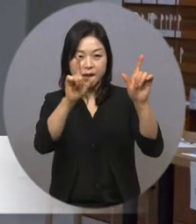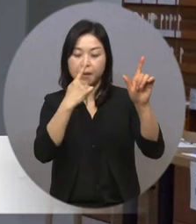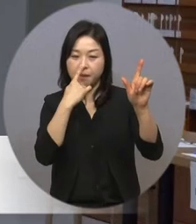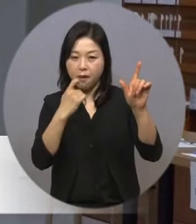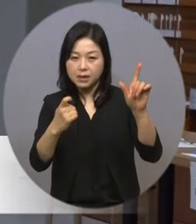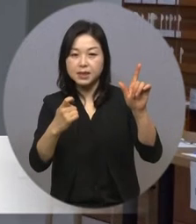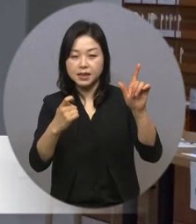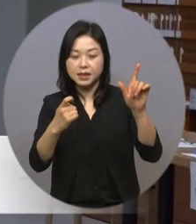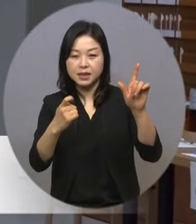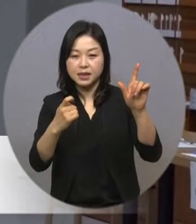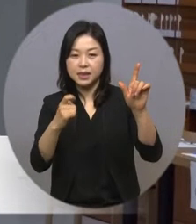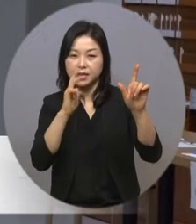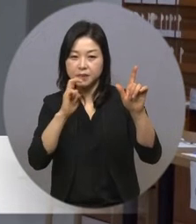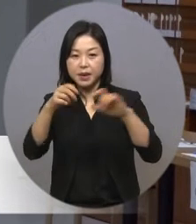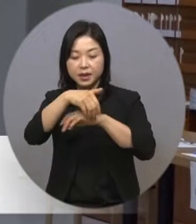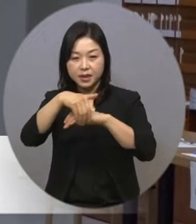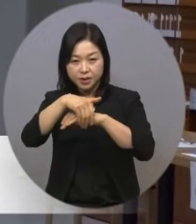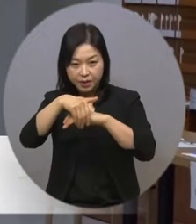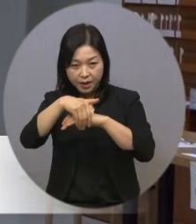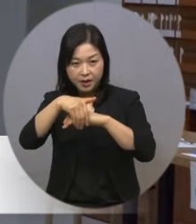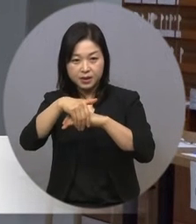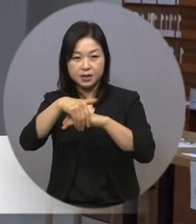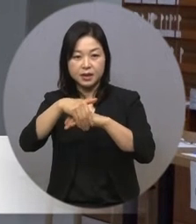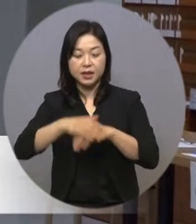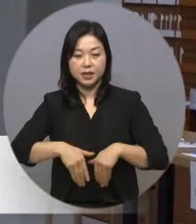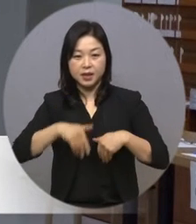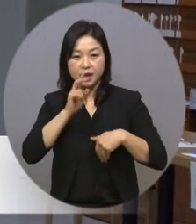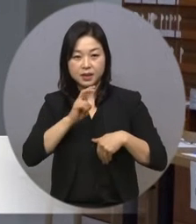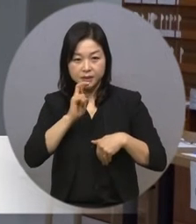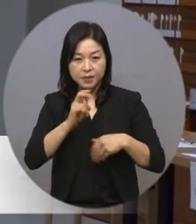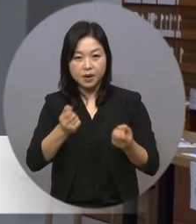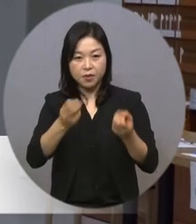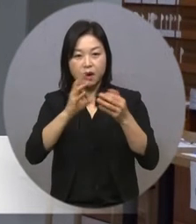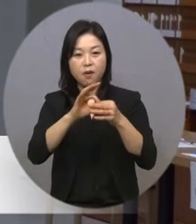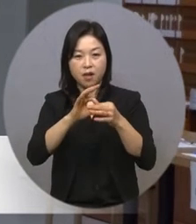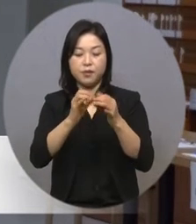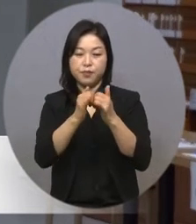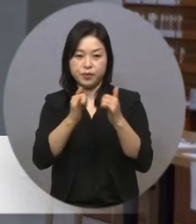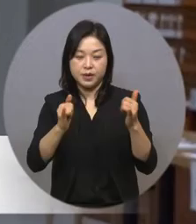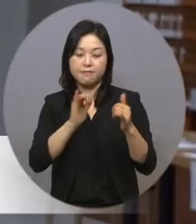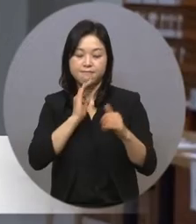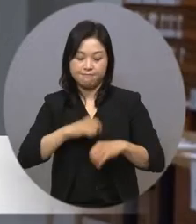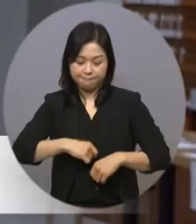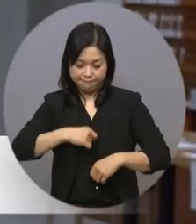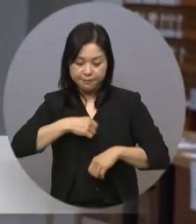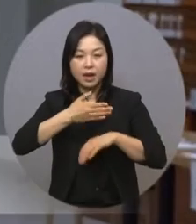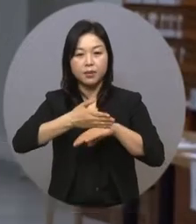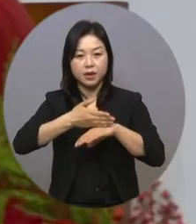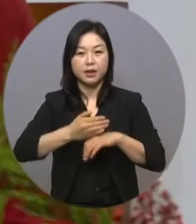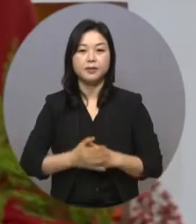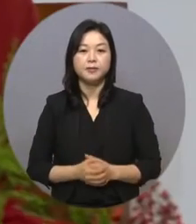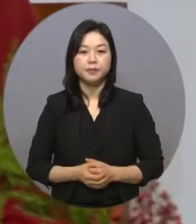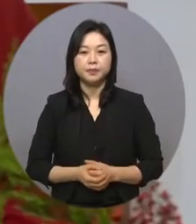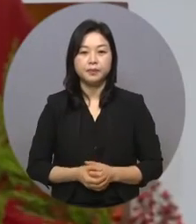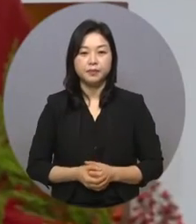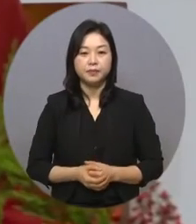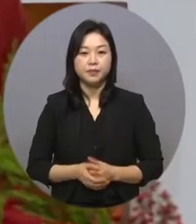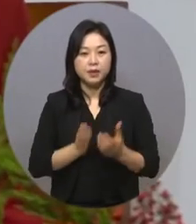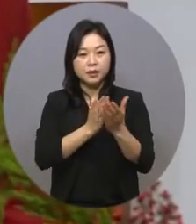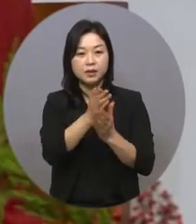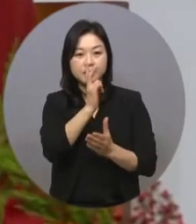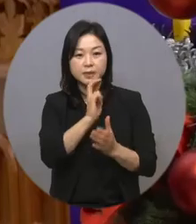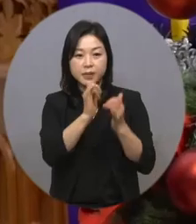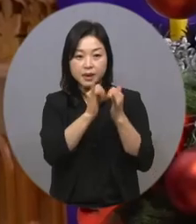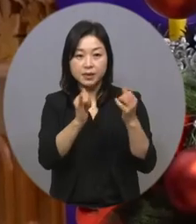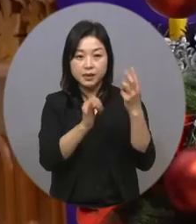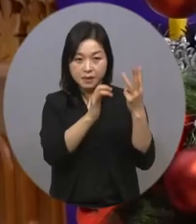이렇게 멋진 기획해 주신 훈훈한 음악회의 관계자 여러분들에게 진심으로 감사드립니다. 전문 음악인